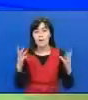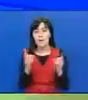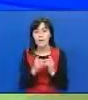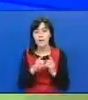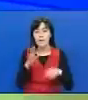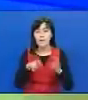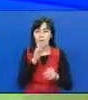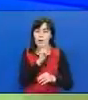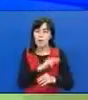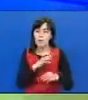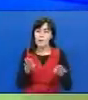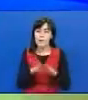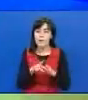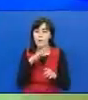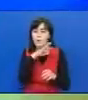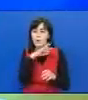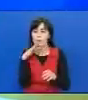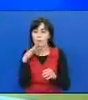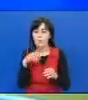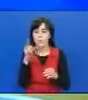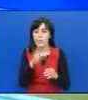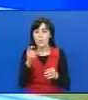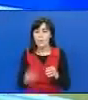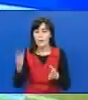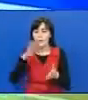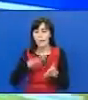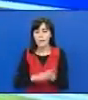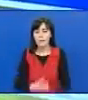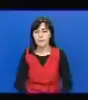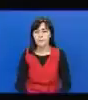ерен еңбегімен өлшеусіз мол мұрасы көпшілікке паш етілді.